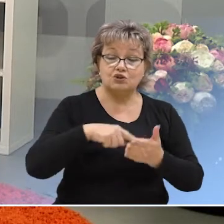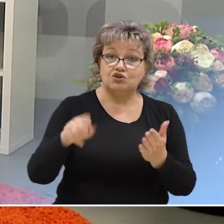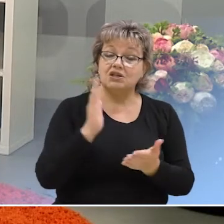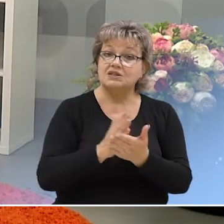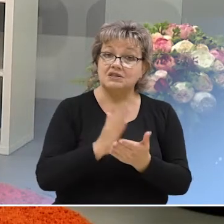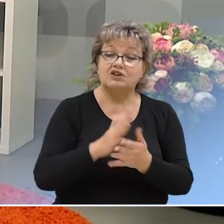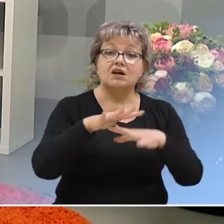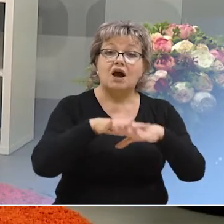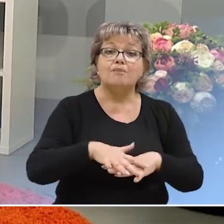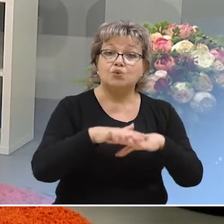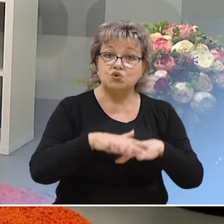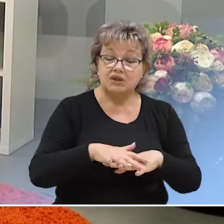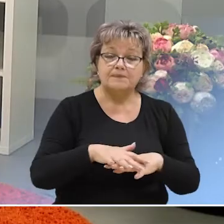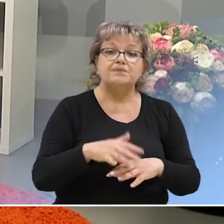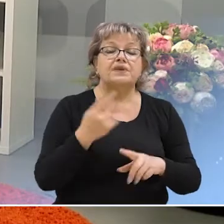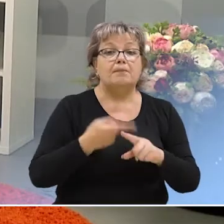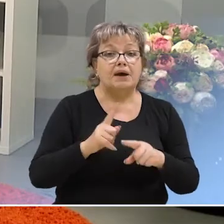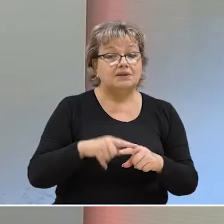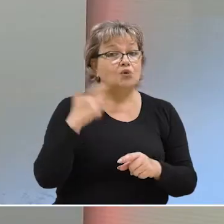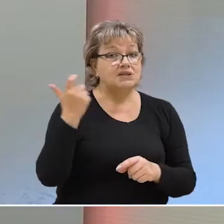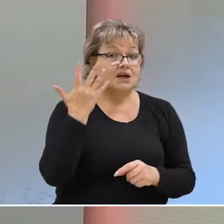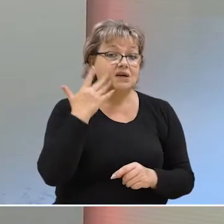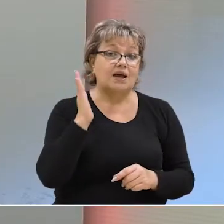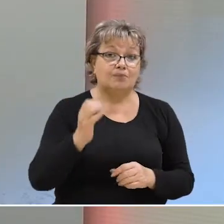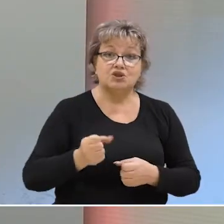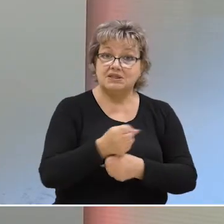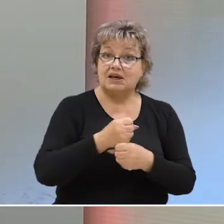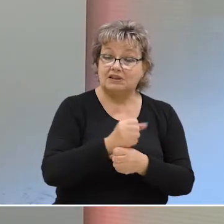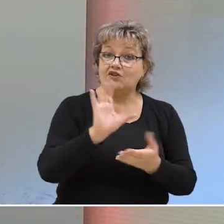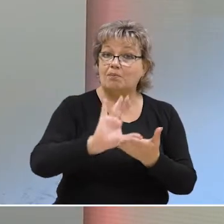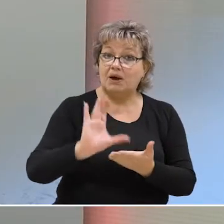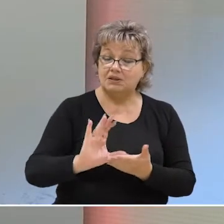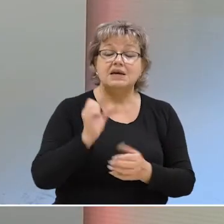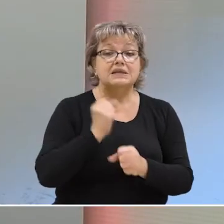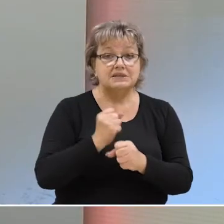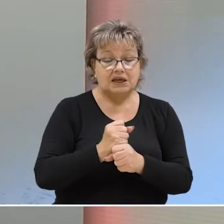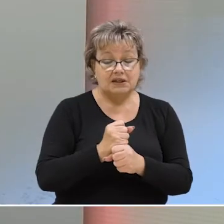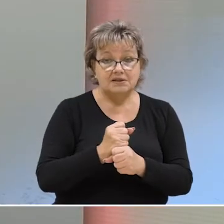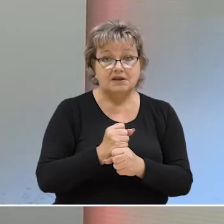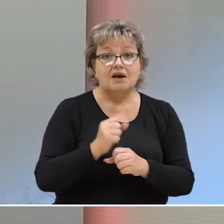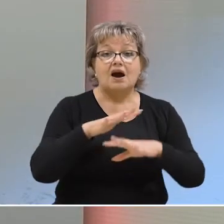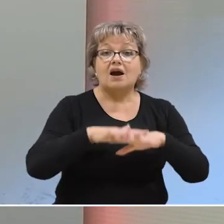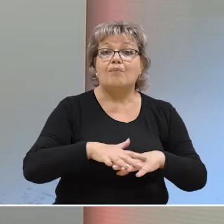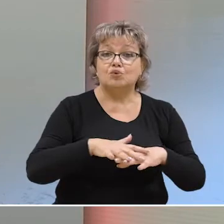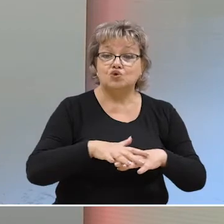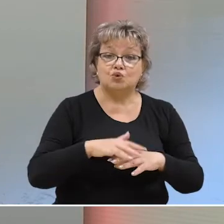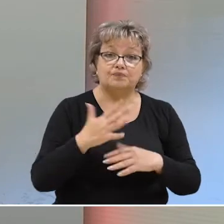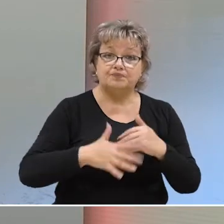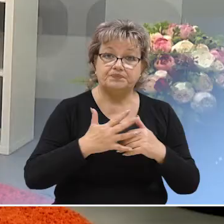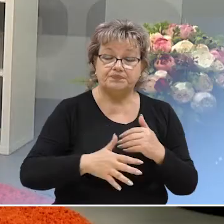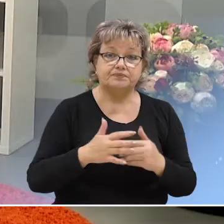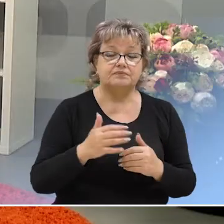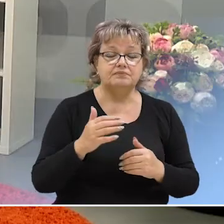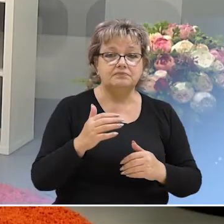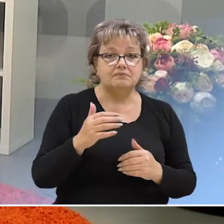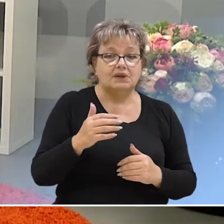Единственное исключение составляет квашеная капуста. Поэтому, дорогие хозяйки, когда будете заготавливать свои банки, обязательно делайте квашеную капусту. Еще